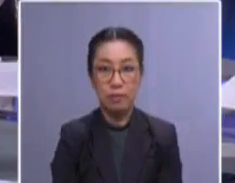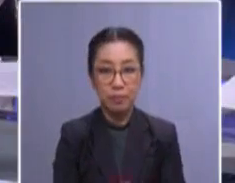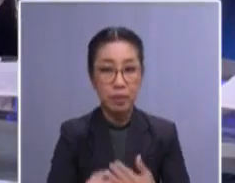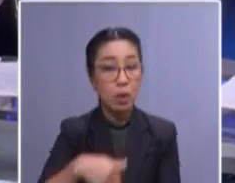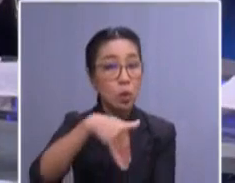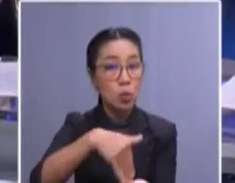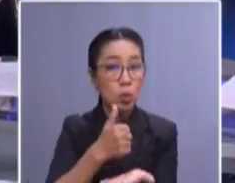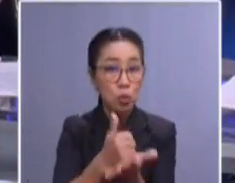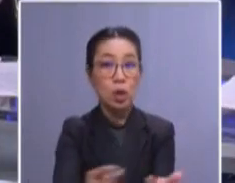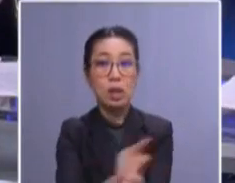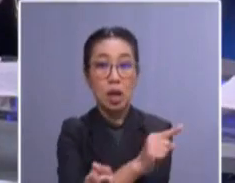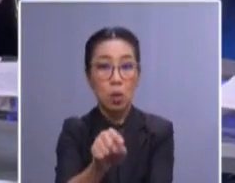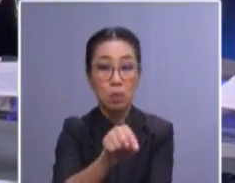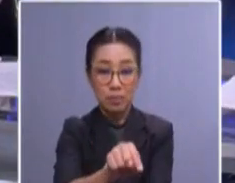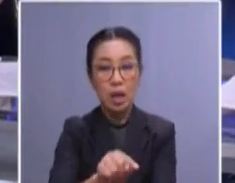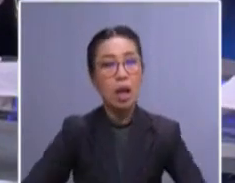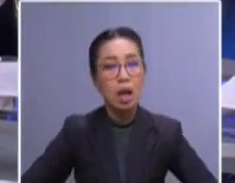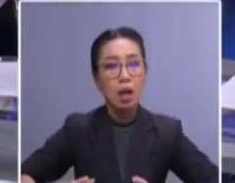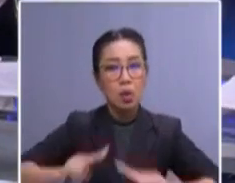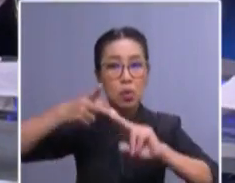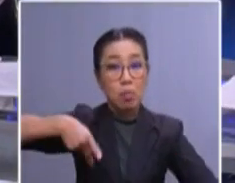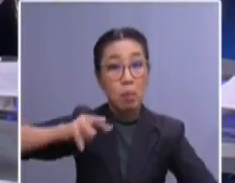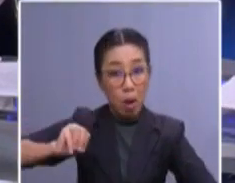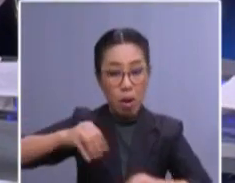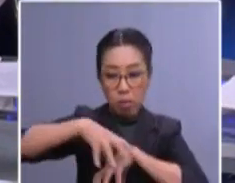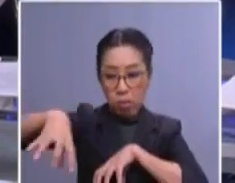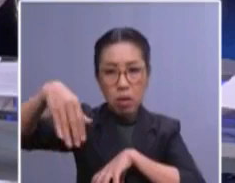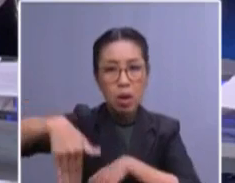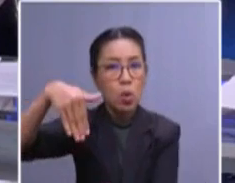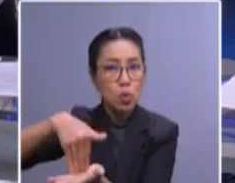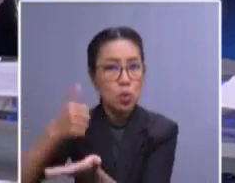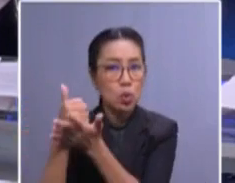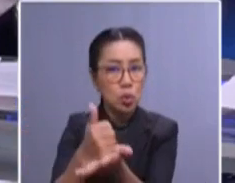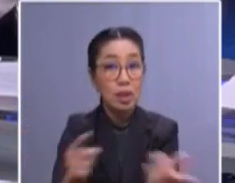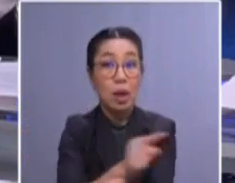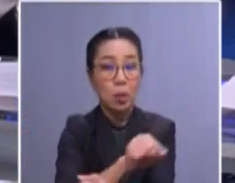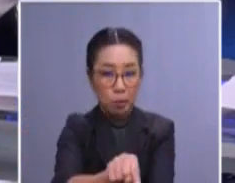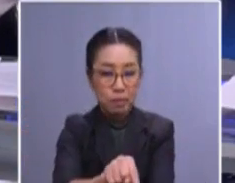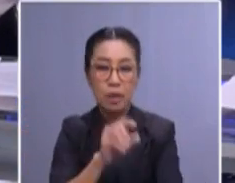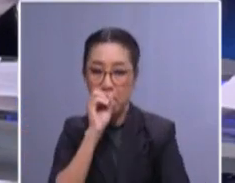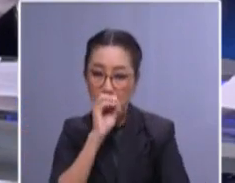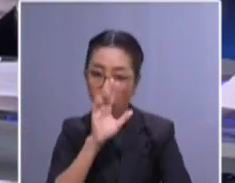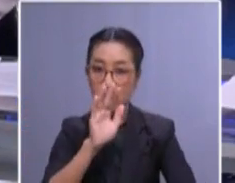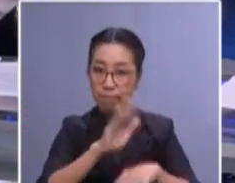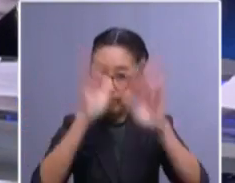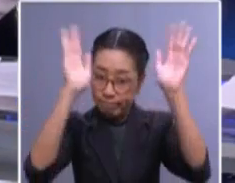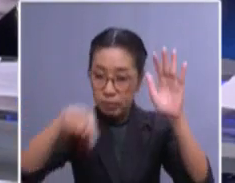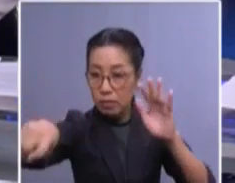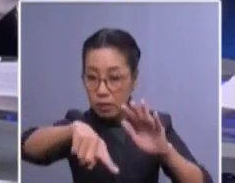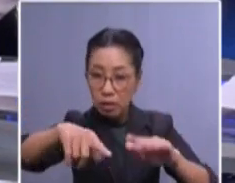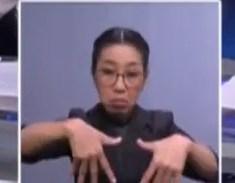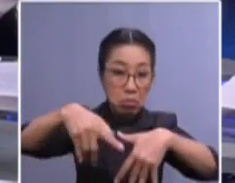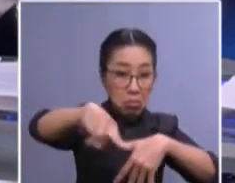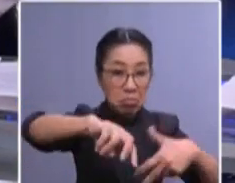ทางศูนย์ช่วยเหลือสังคมกระทรวงการพัฒนาสังคมและความมั่นคงของมนุษย์นะครับมีการเพิ่มช่องทางการเข้าถึงความช่วยเหลือให้กับผู้ประสบปัญ